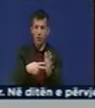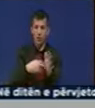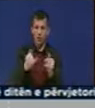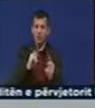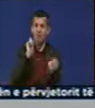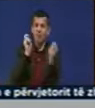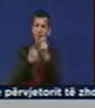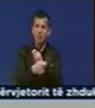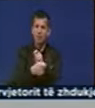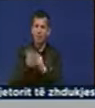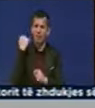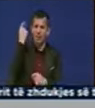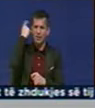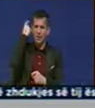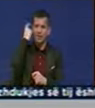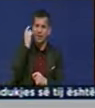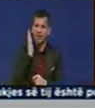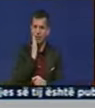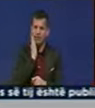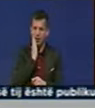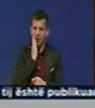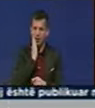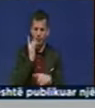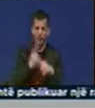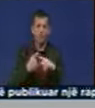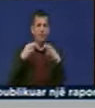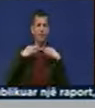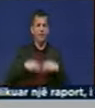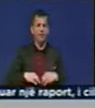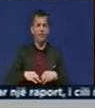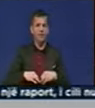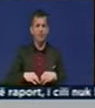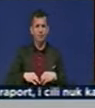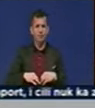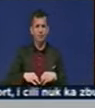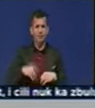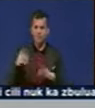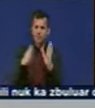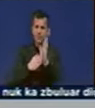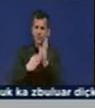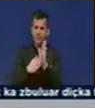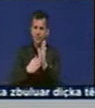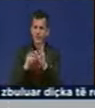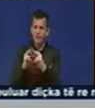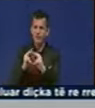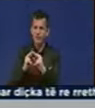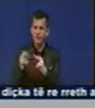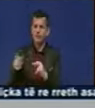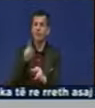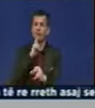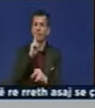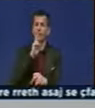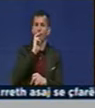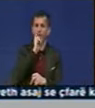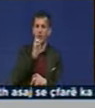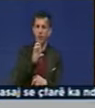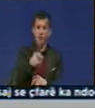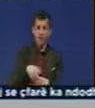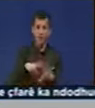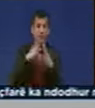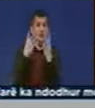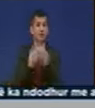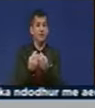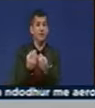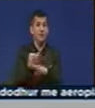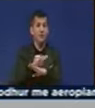të ish sekretares së SBA-s dhe kryetares së NDI-s Madeleine Albright, e cila pohon se çdo vend meriton